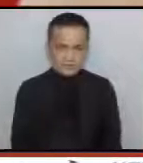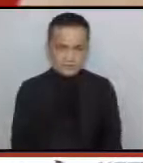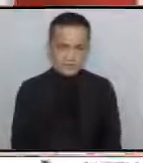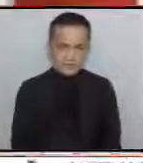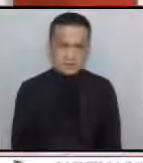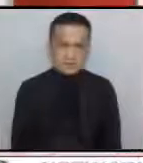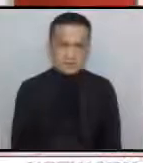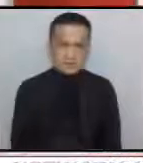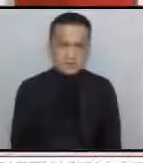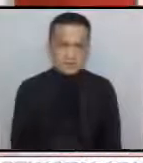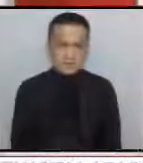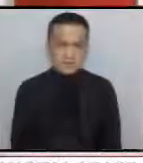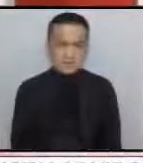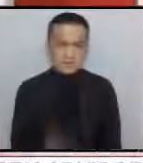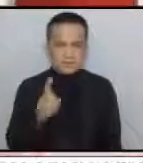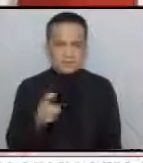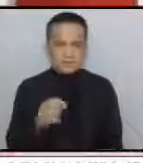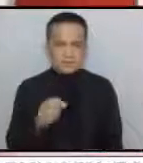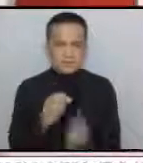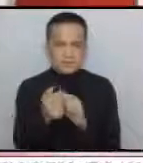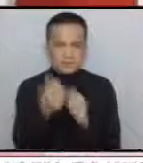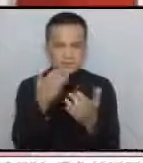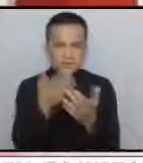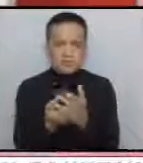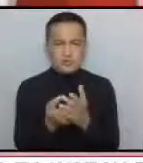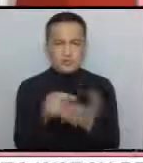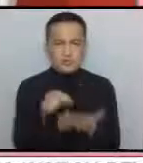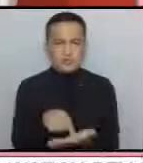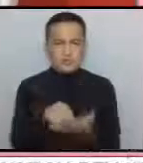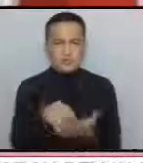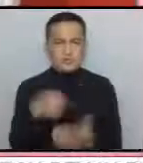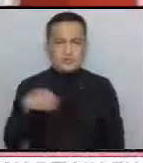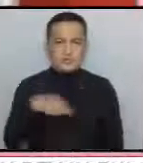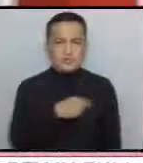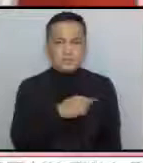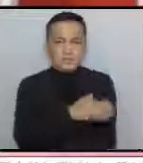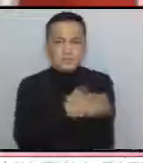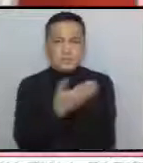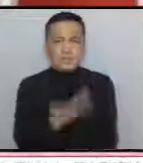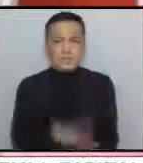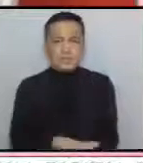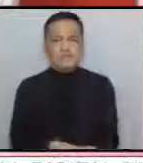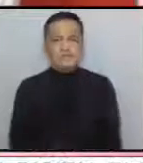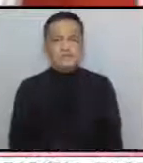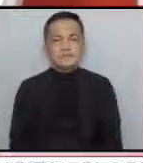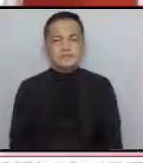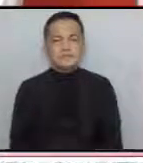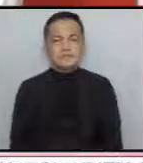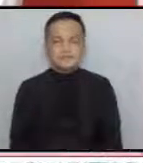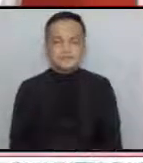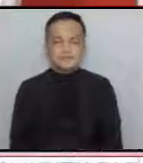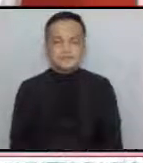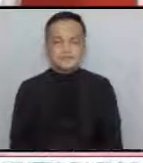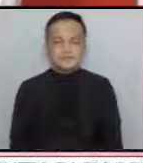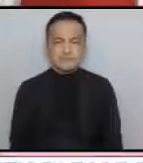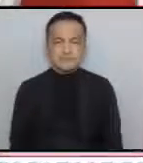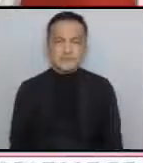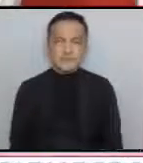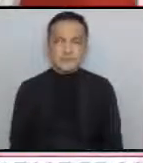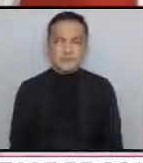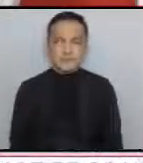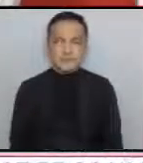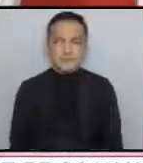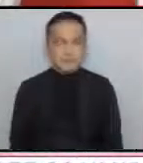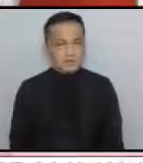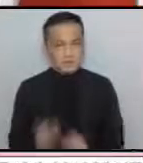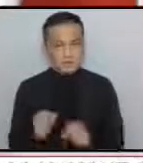good ano tayo, model tayo sa mga anak natin. Pakita natin na ano na magagaya nila tayo na ano